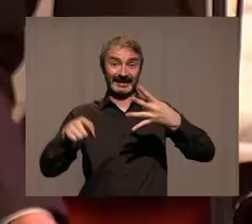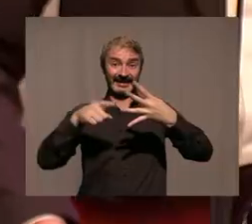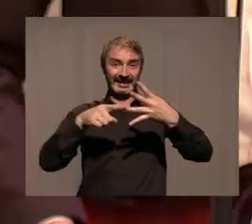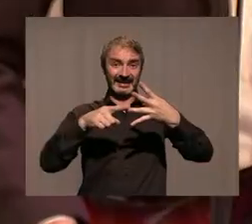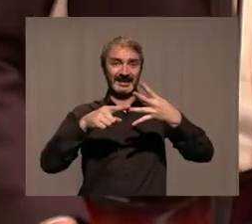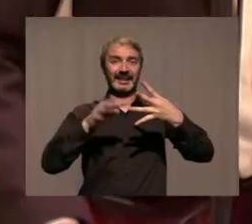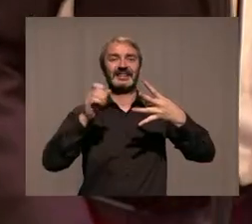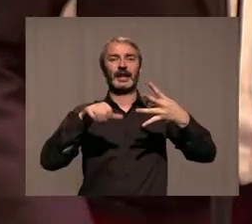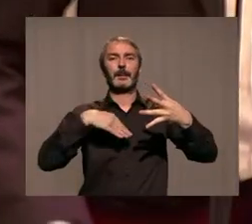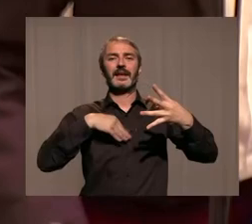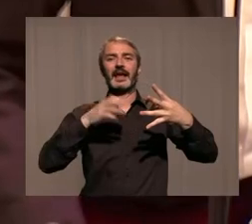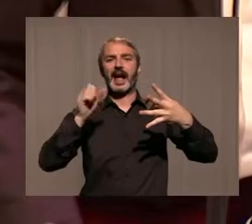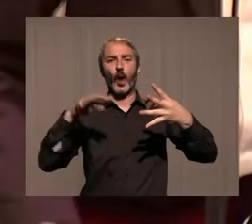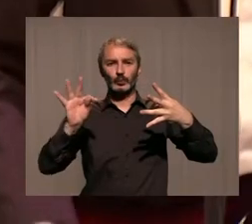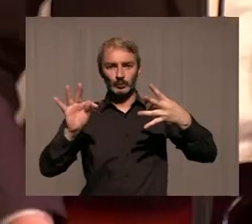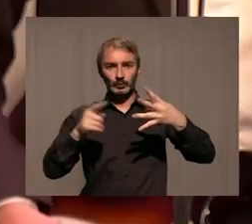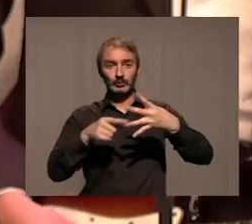Tercera, Take Me Out.